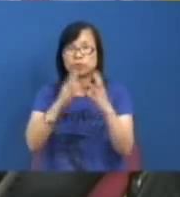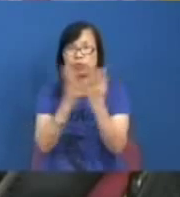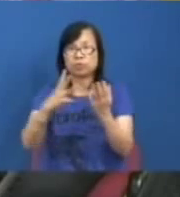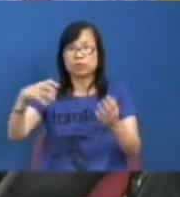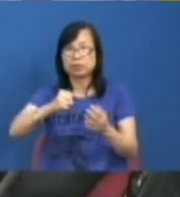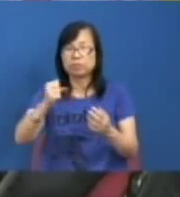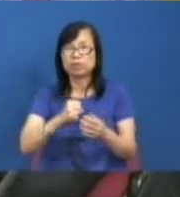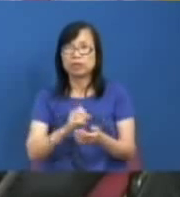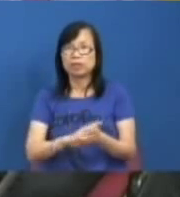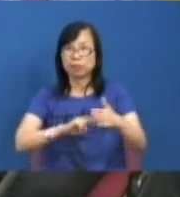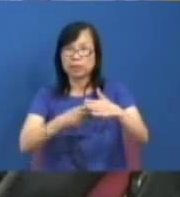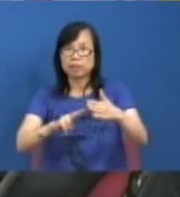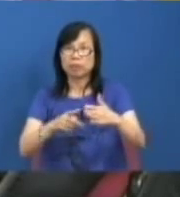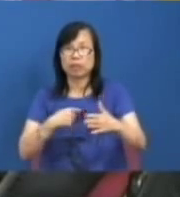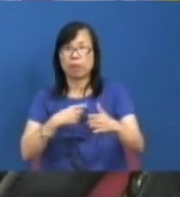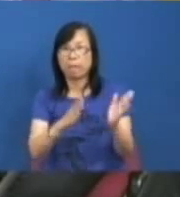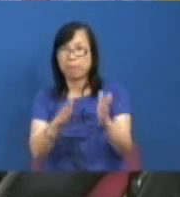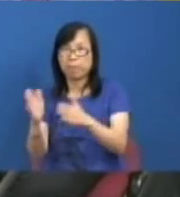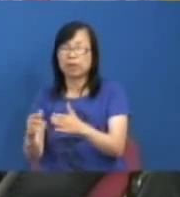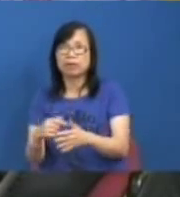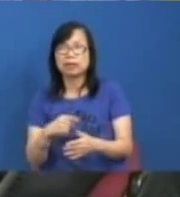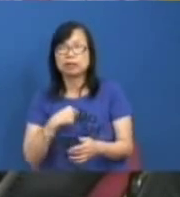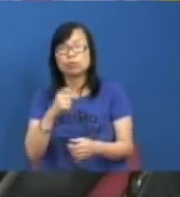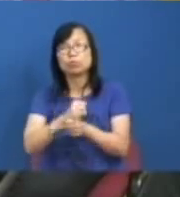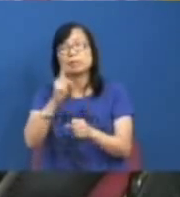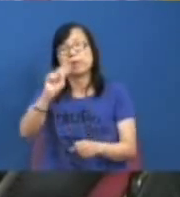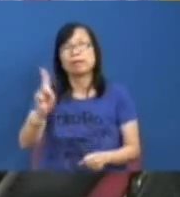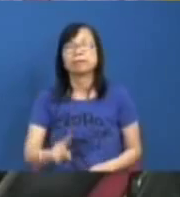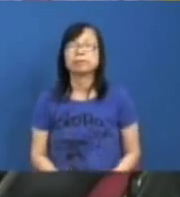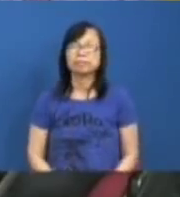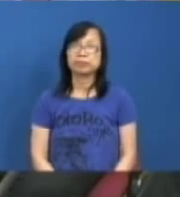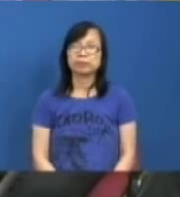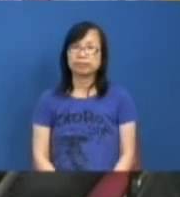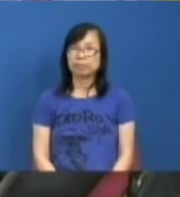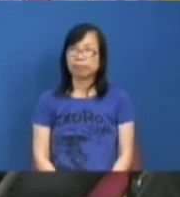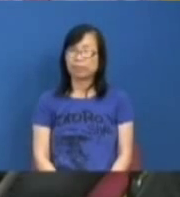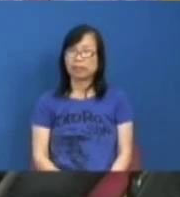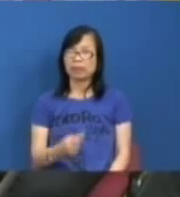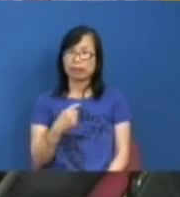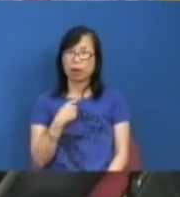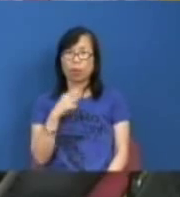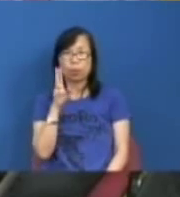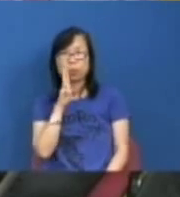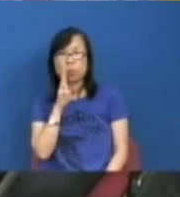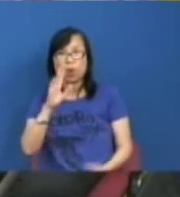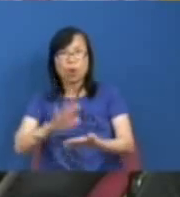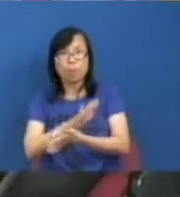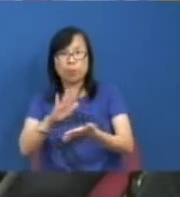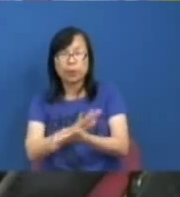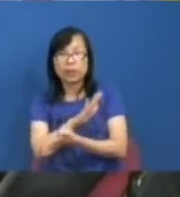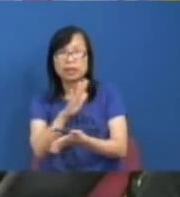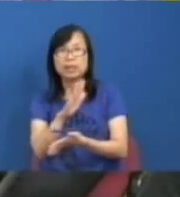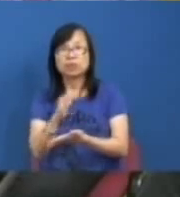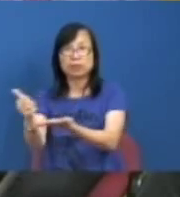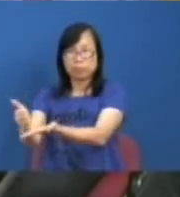務個維修整體安排咧，每年應該佢需要做啲咩嘢咧？ 咁如果譬如你係每年咧，其實都